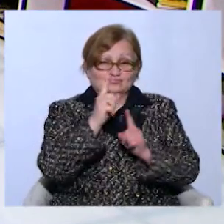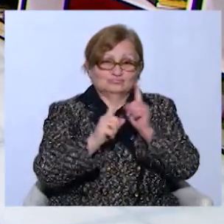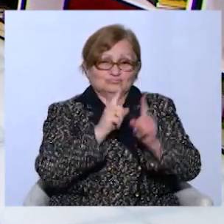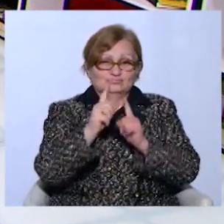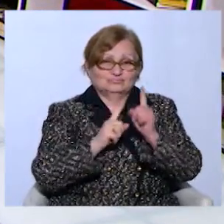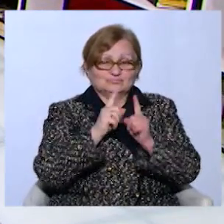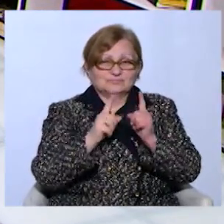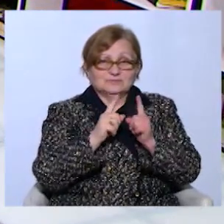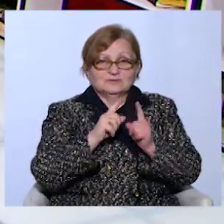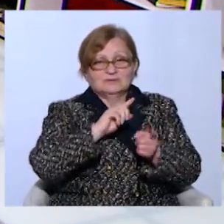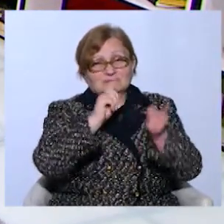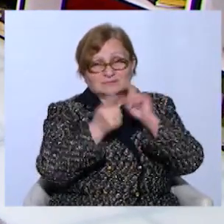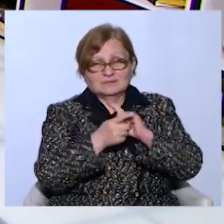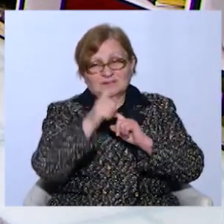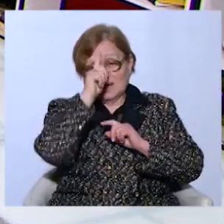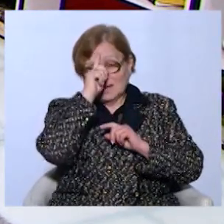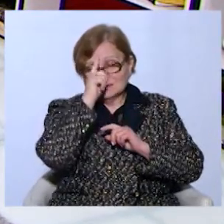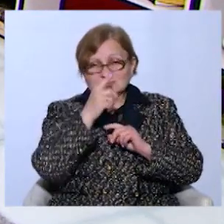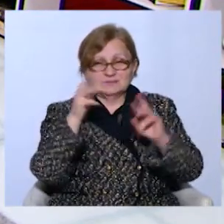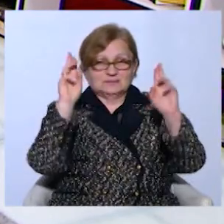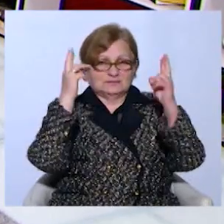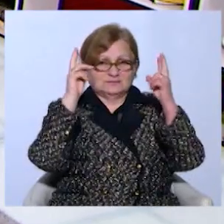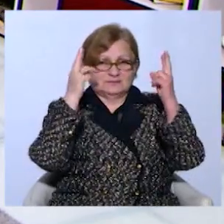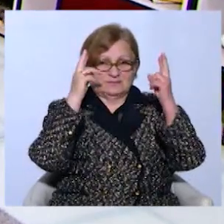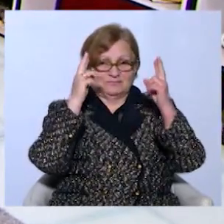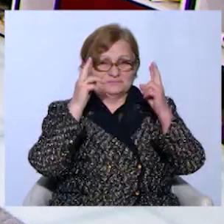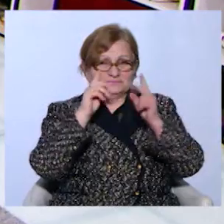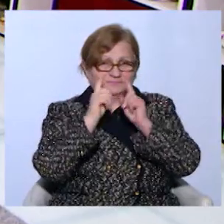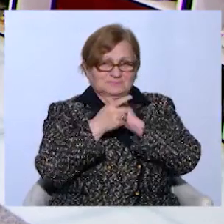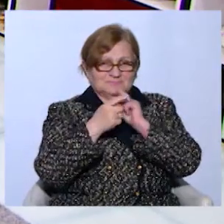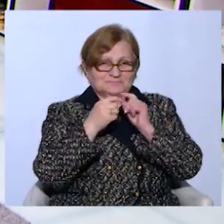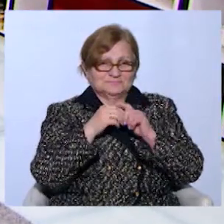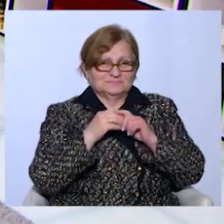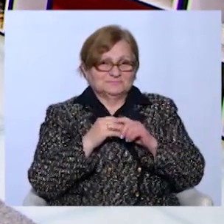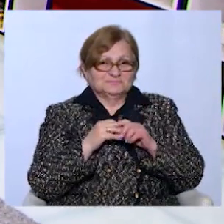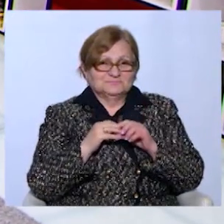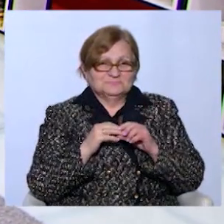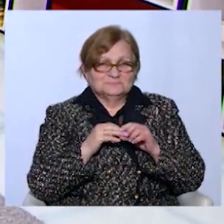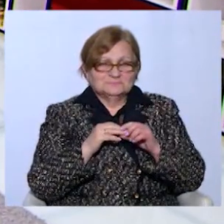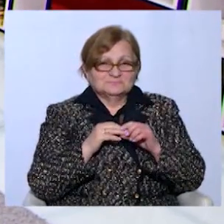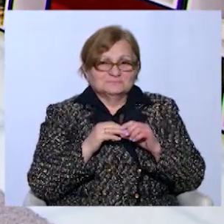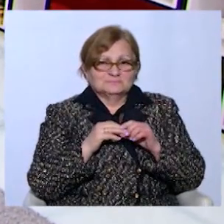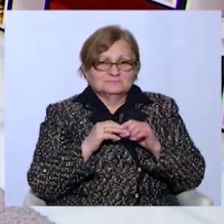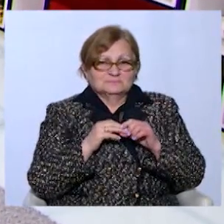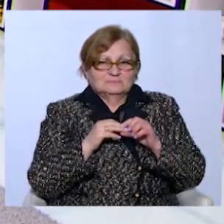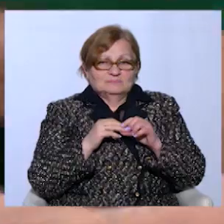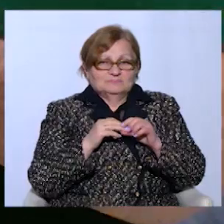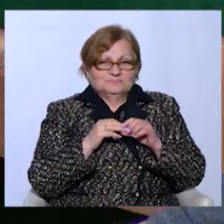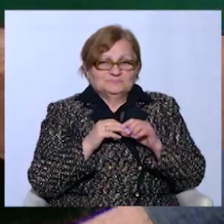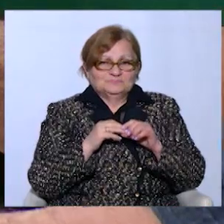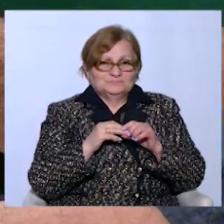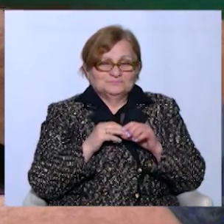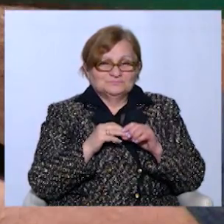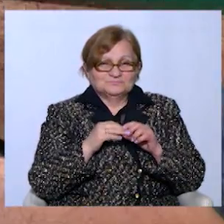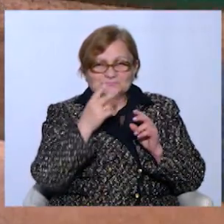რომელიც ცეკვავს. აბა ნახოთ რა გამომივა. ესე იგი მოდით